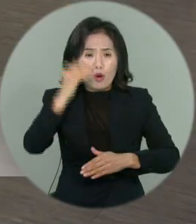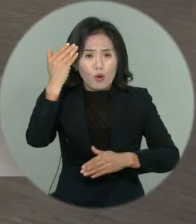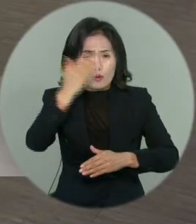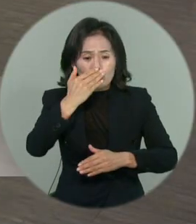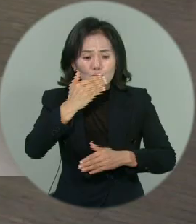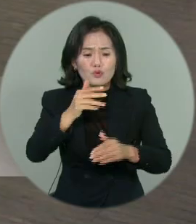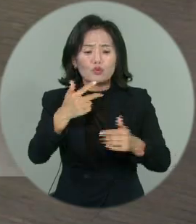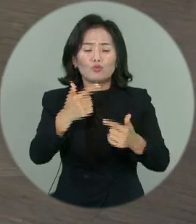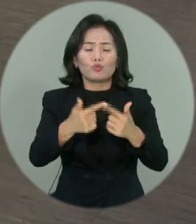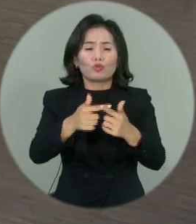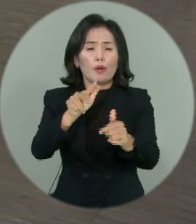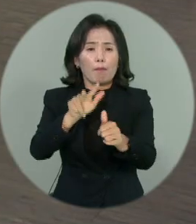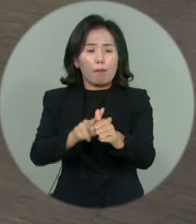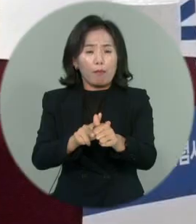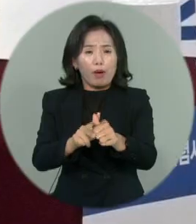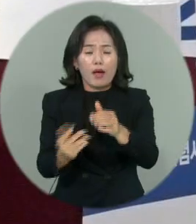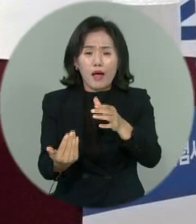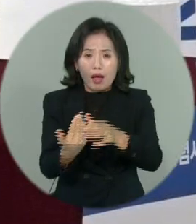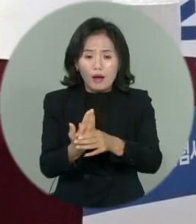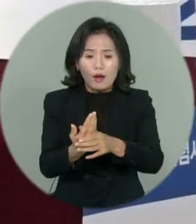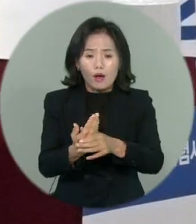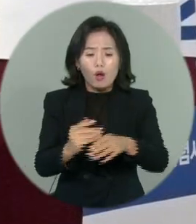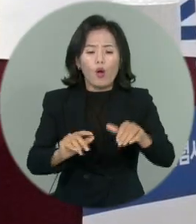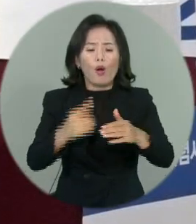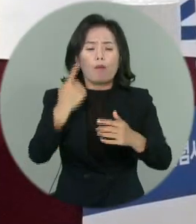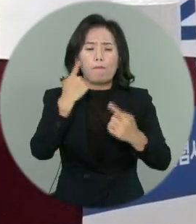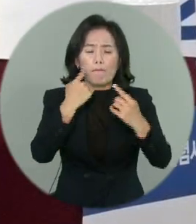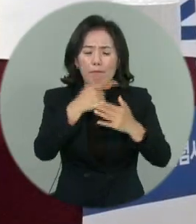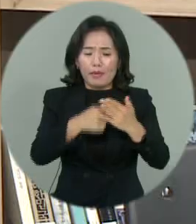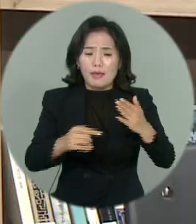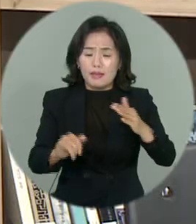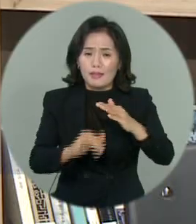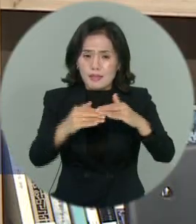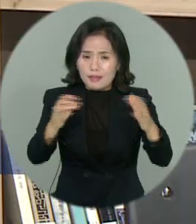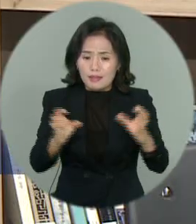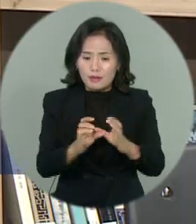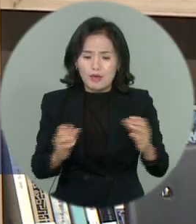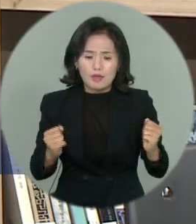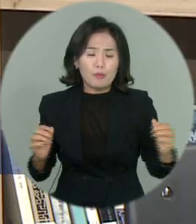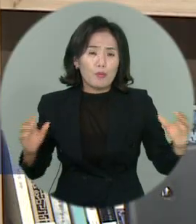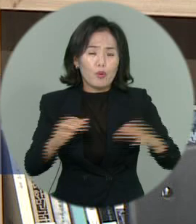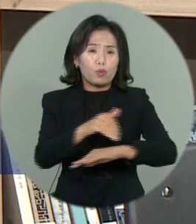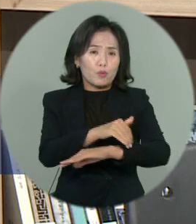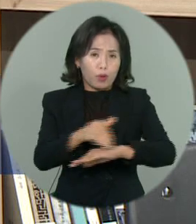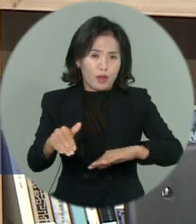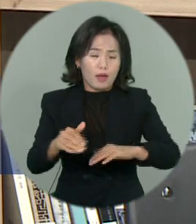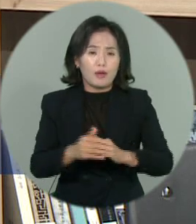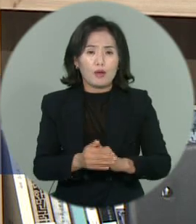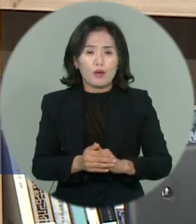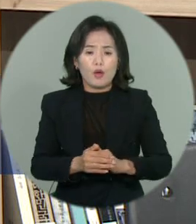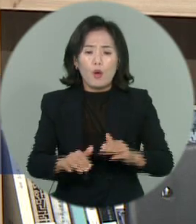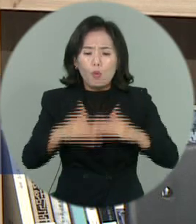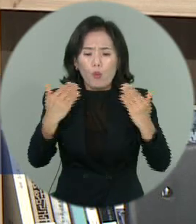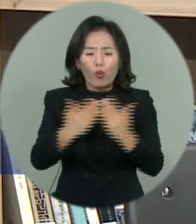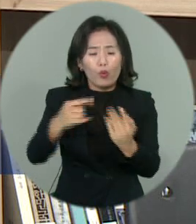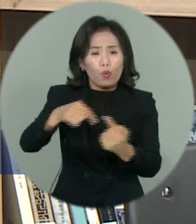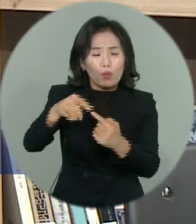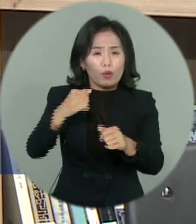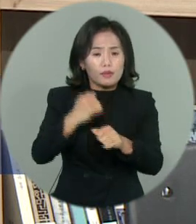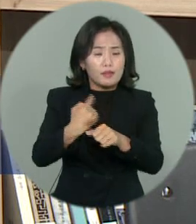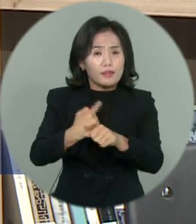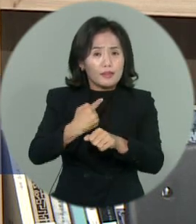부모 항쟁 등 국가폭력 피해 단체들과 협력할 방침입니다 개헌 특기가 올 하반기부터 가동이 돼서